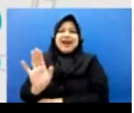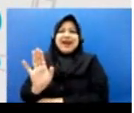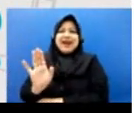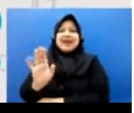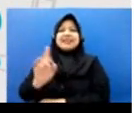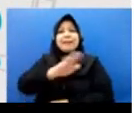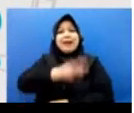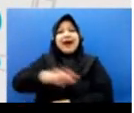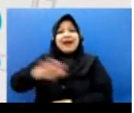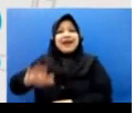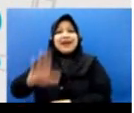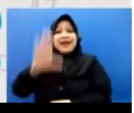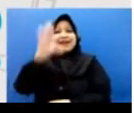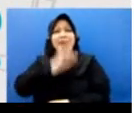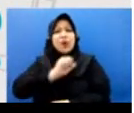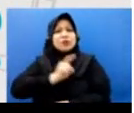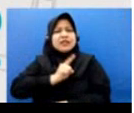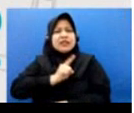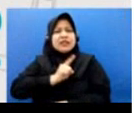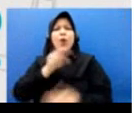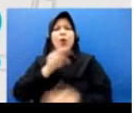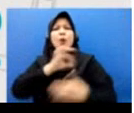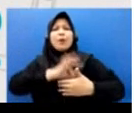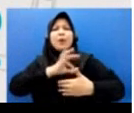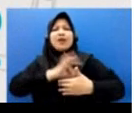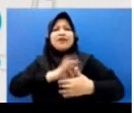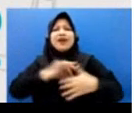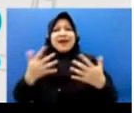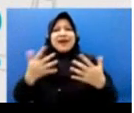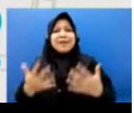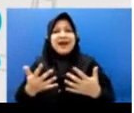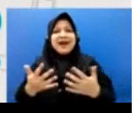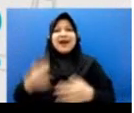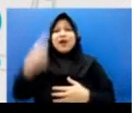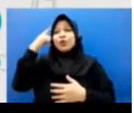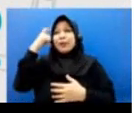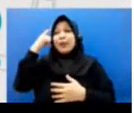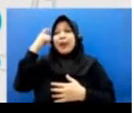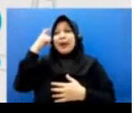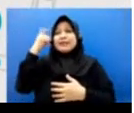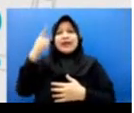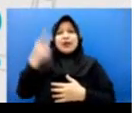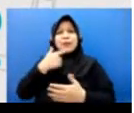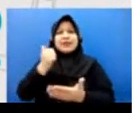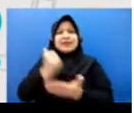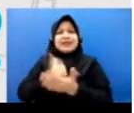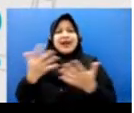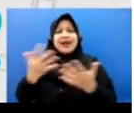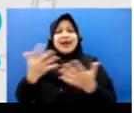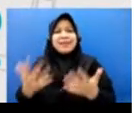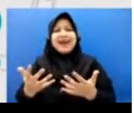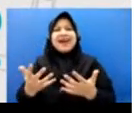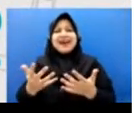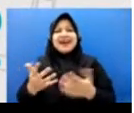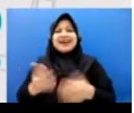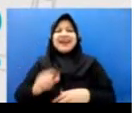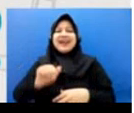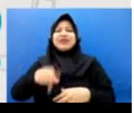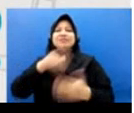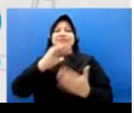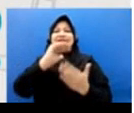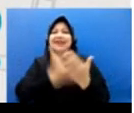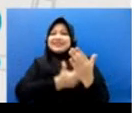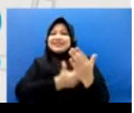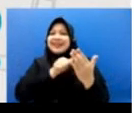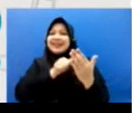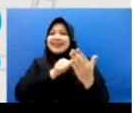apa manfaatnya, apa pentingnya mempelajari mandiri dan sebagainya. Nah, jadi itu hasil yang saya bisa